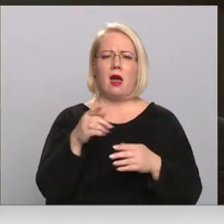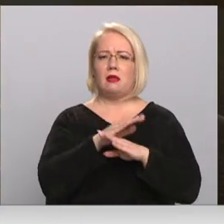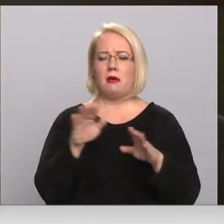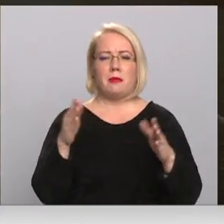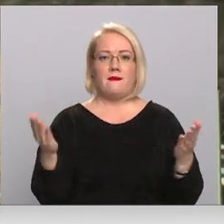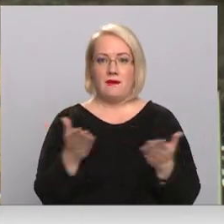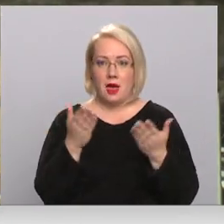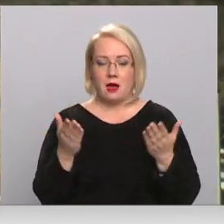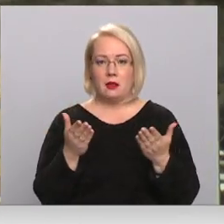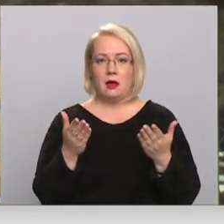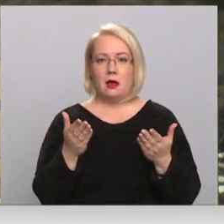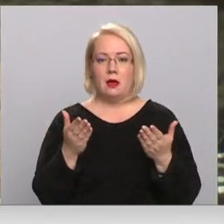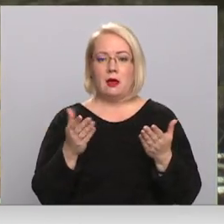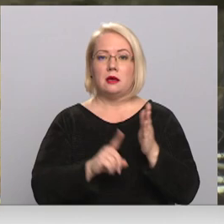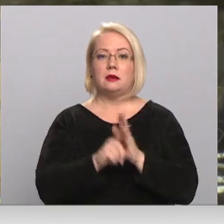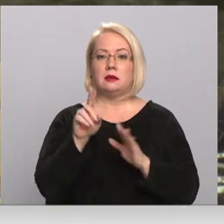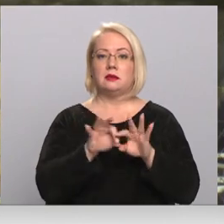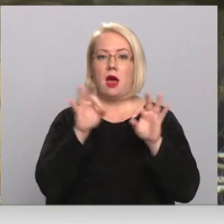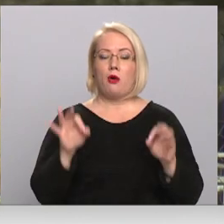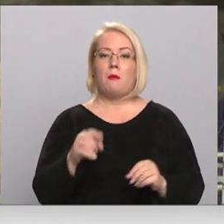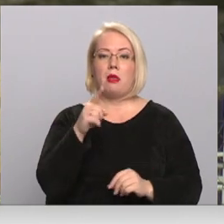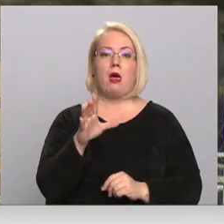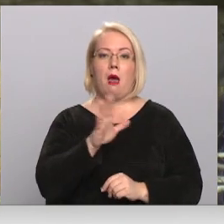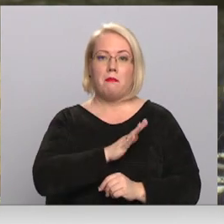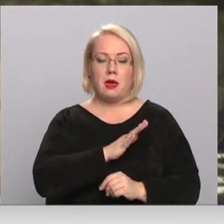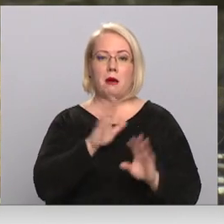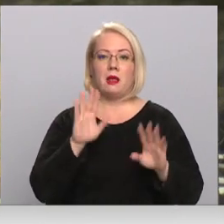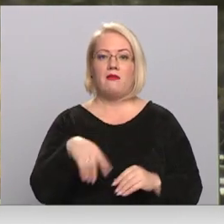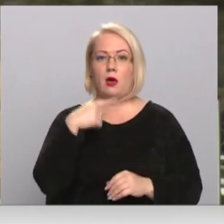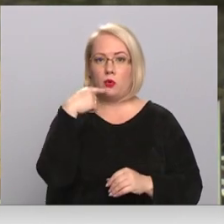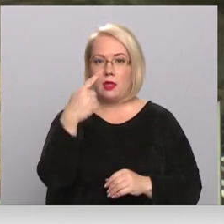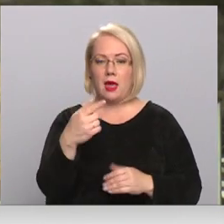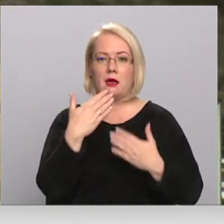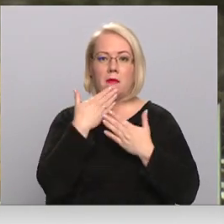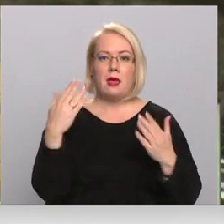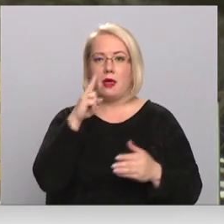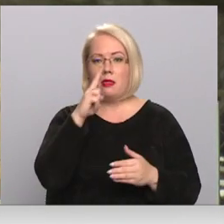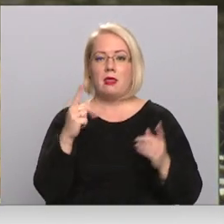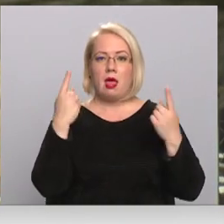viegli. Jā, sākumā tā bija, bet es varu teikt, ka pēdējās nedēļas laikā jau nē.